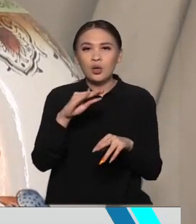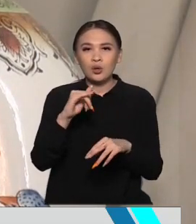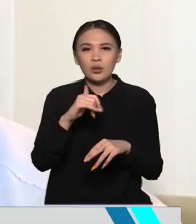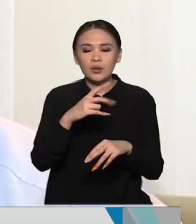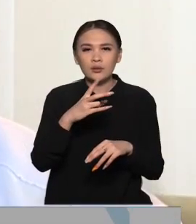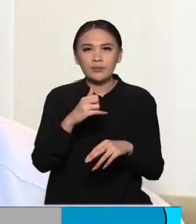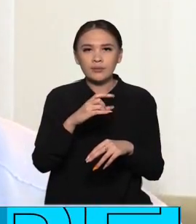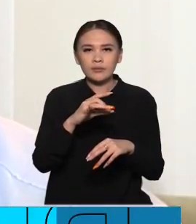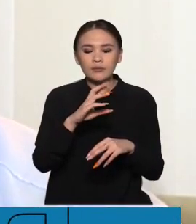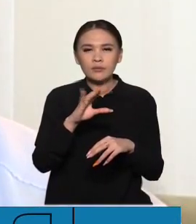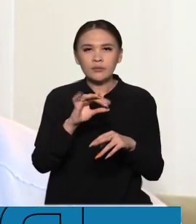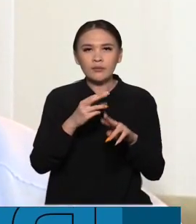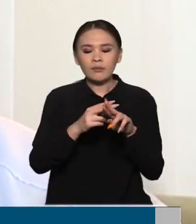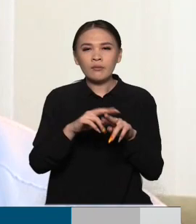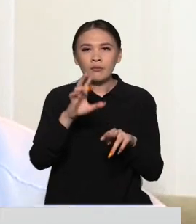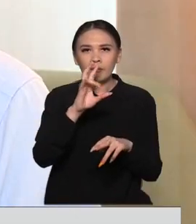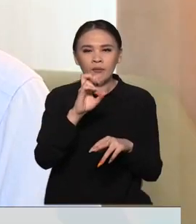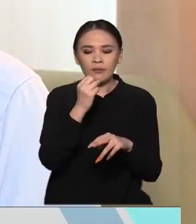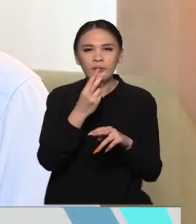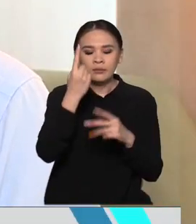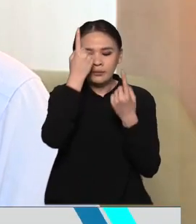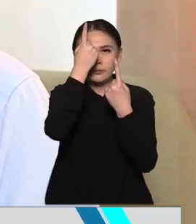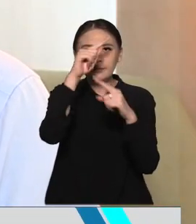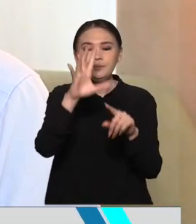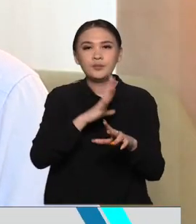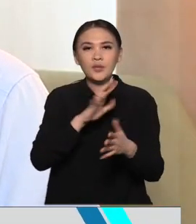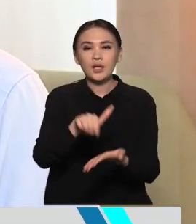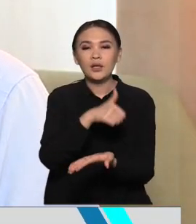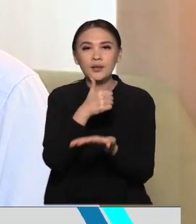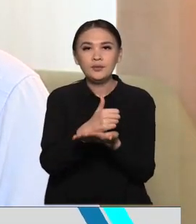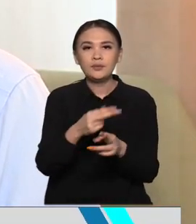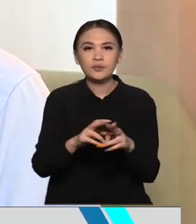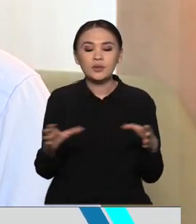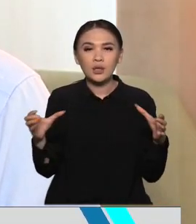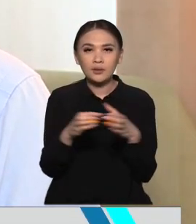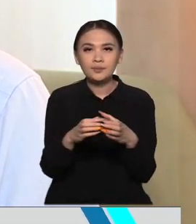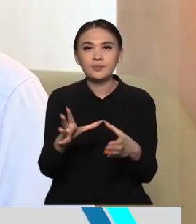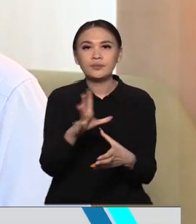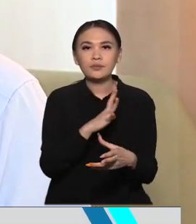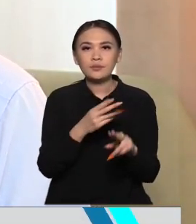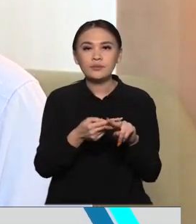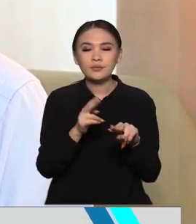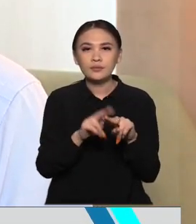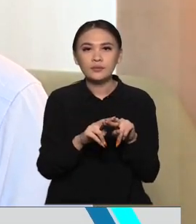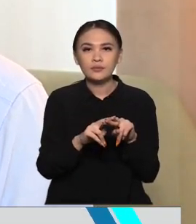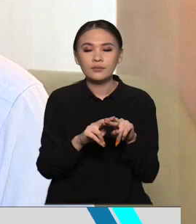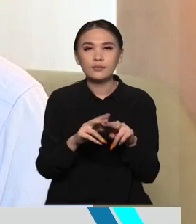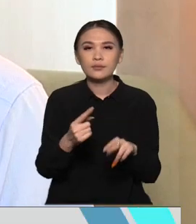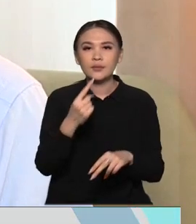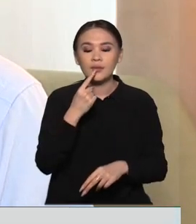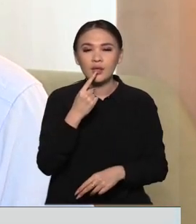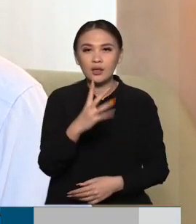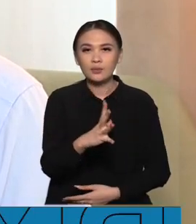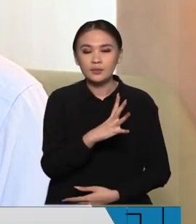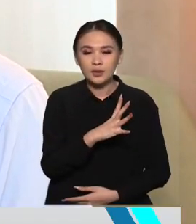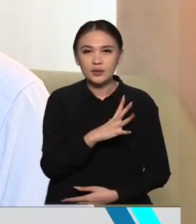джунгарской агрессии и так далее, была национальная идея. И, конечно, главным объединяющим фактором в этом случае должен стать язык.